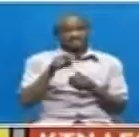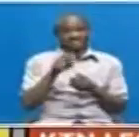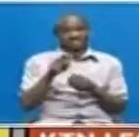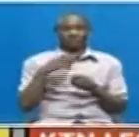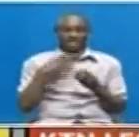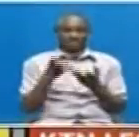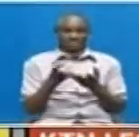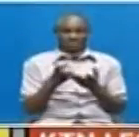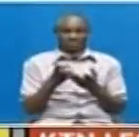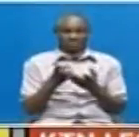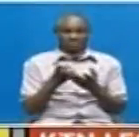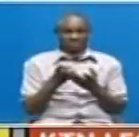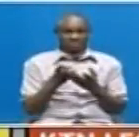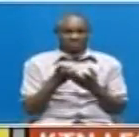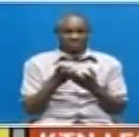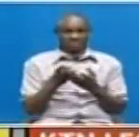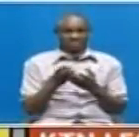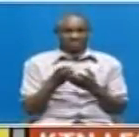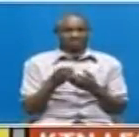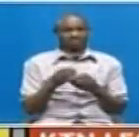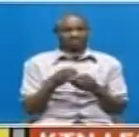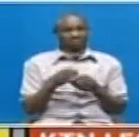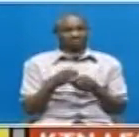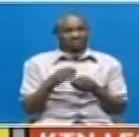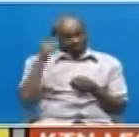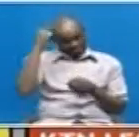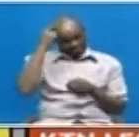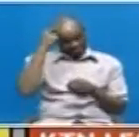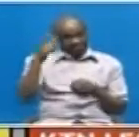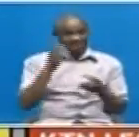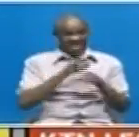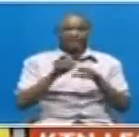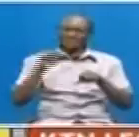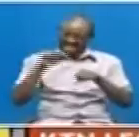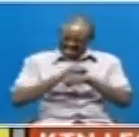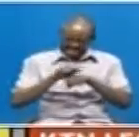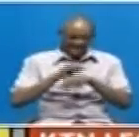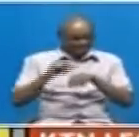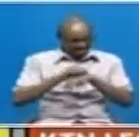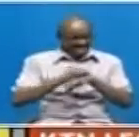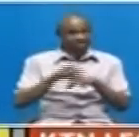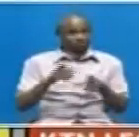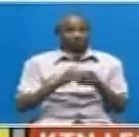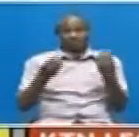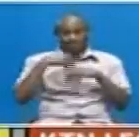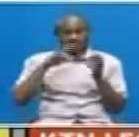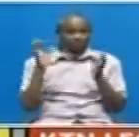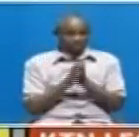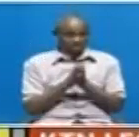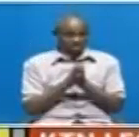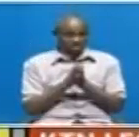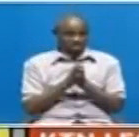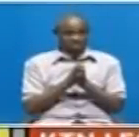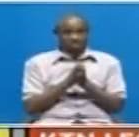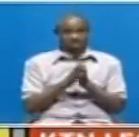charcoal ambayo charcoal, kila mtu anajua ni ile nyeusi ambayo tuna mix